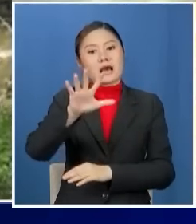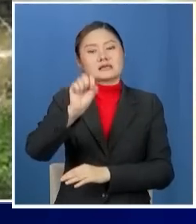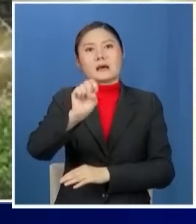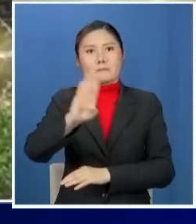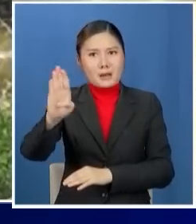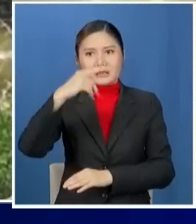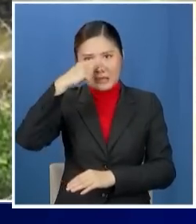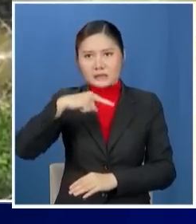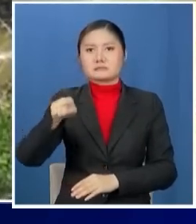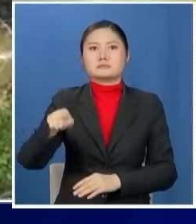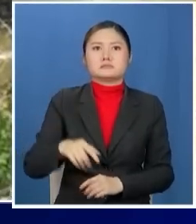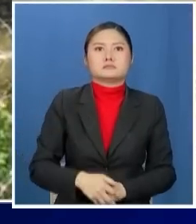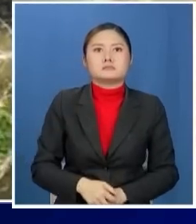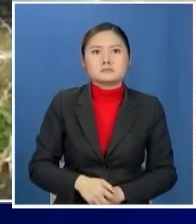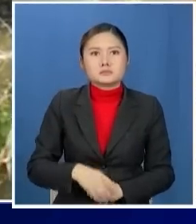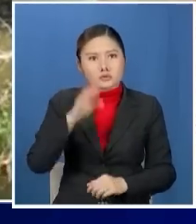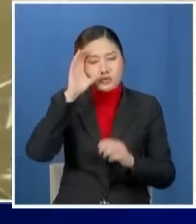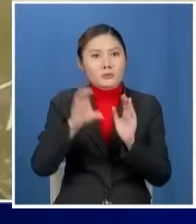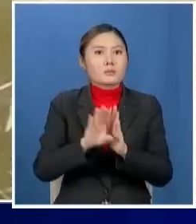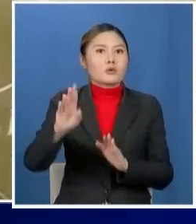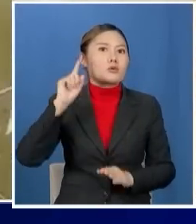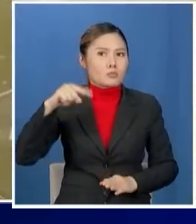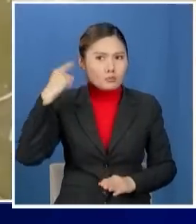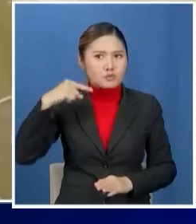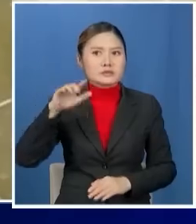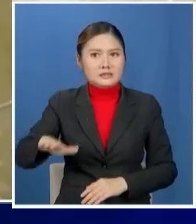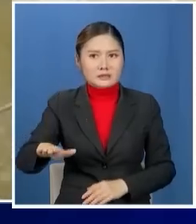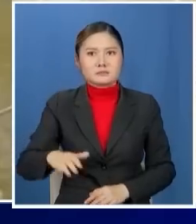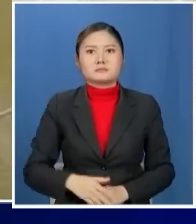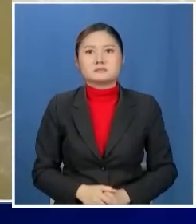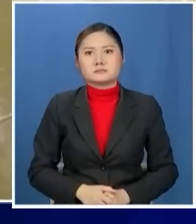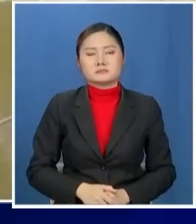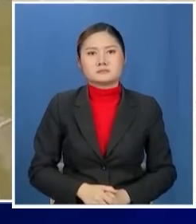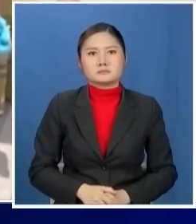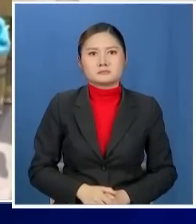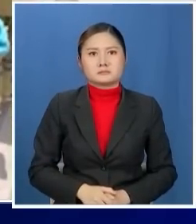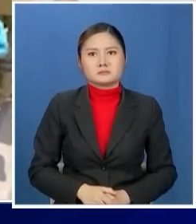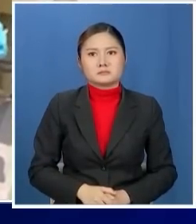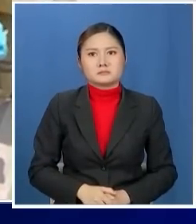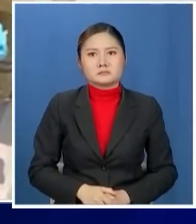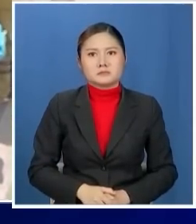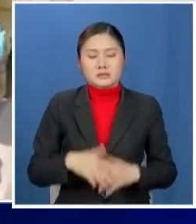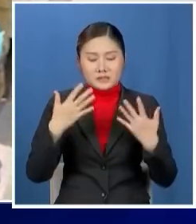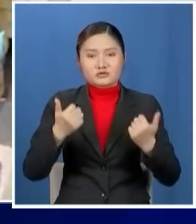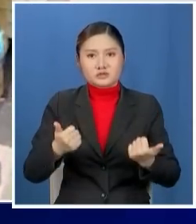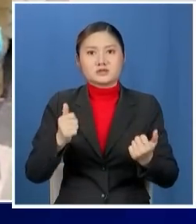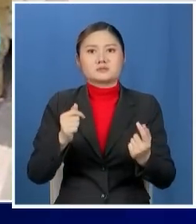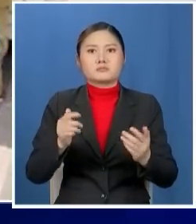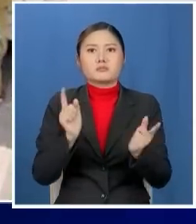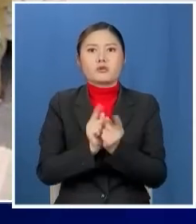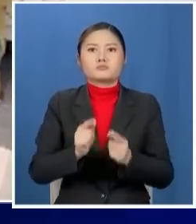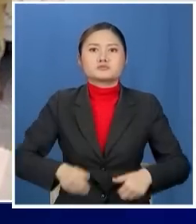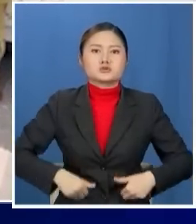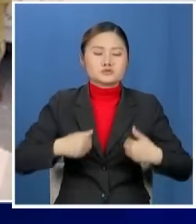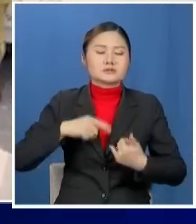ถ้าเกิดส่งเนี่ยฮะเป็นภาพพันธนาการของทางจินซ่านก่อนที่เธอจะหายตัวไปแล้วก็เธอก็เสียชีวิตถูกพบเป็นศ